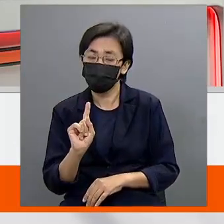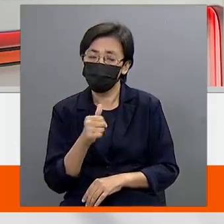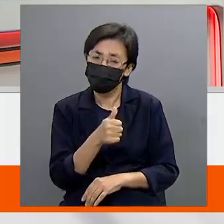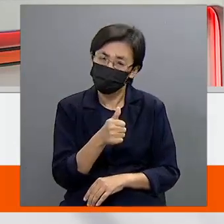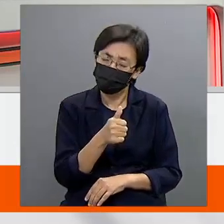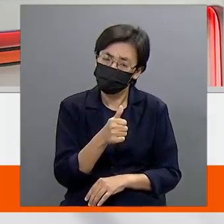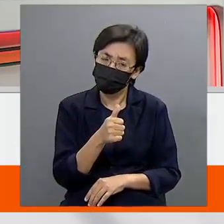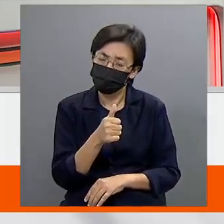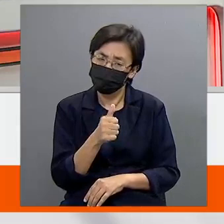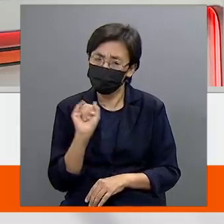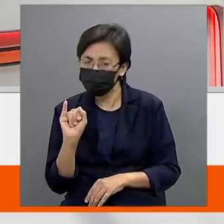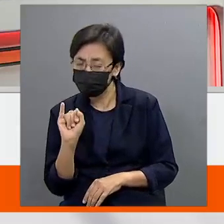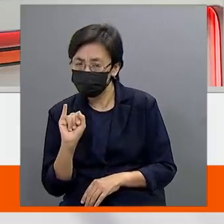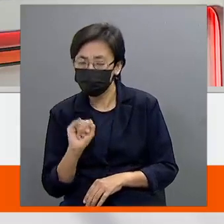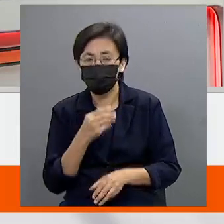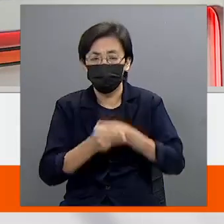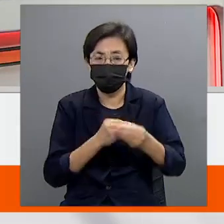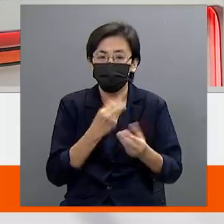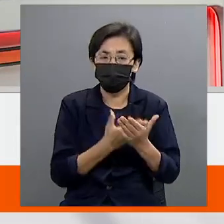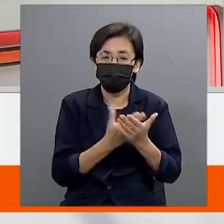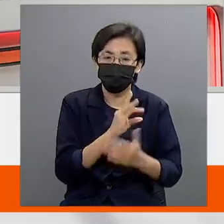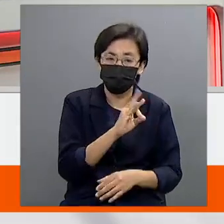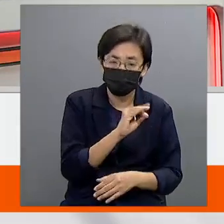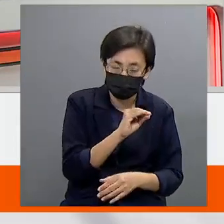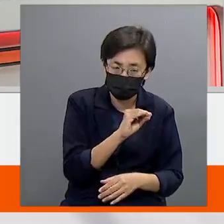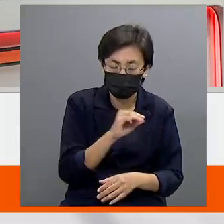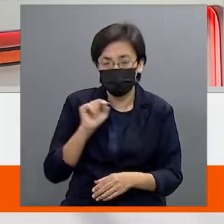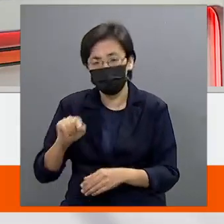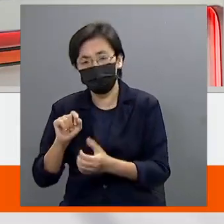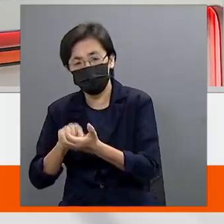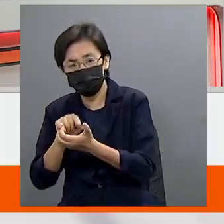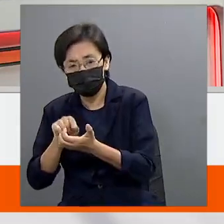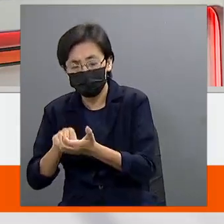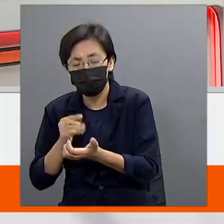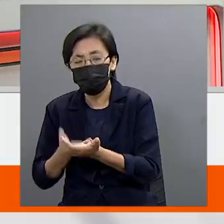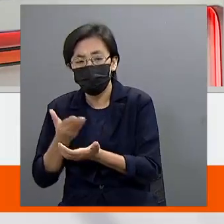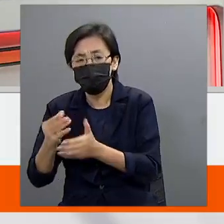ได้80บาทกับการไปเพิ่มช่องทางให้มันเข้าถึงได้ง่ายมากขึ้นนะคะ